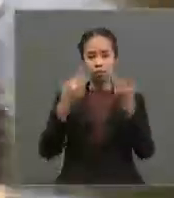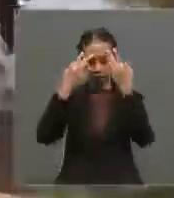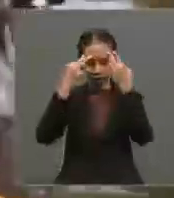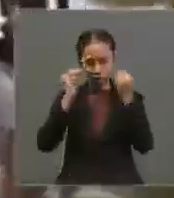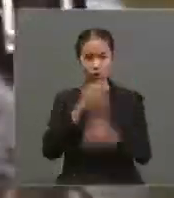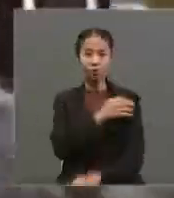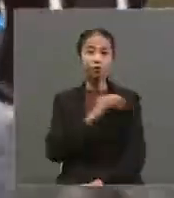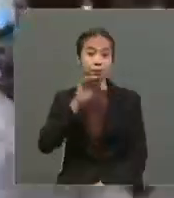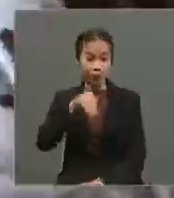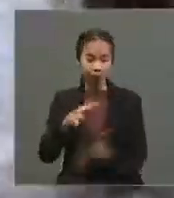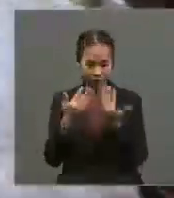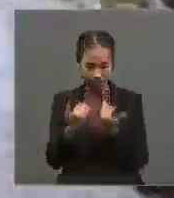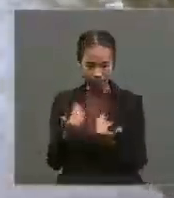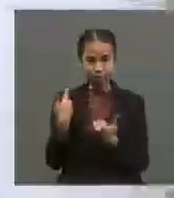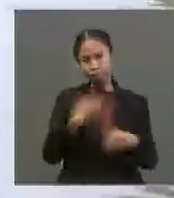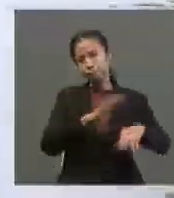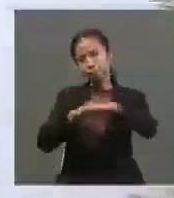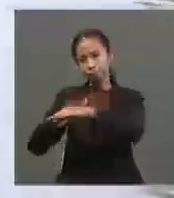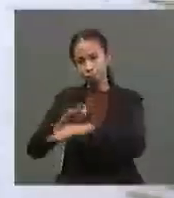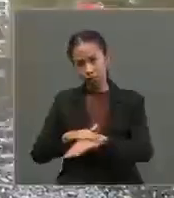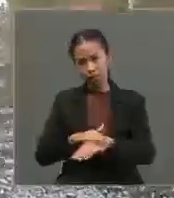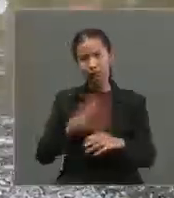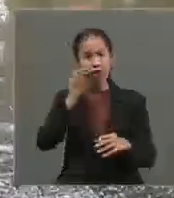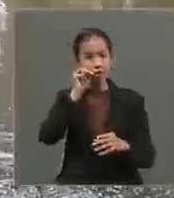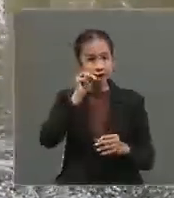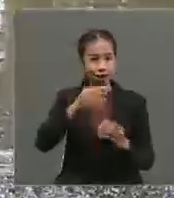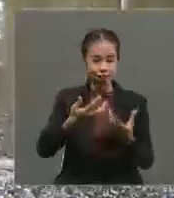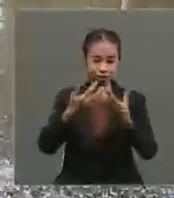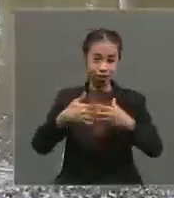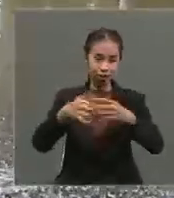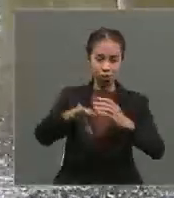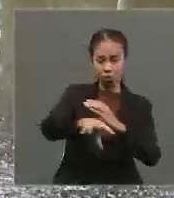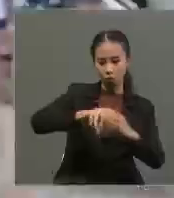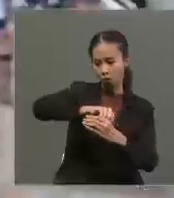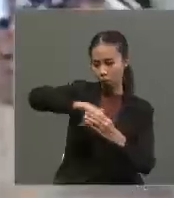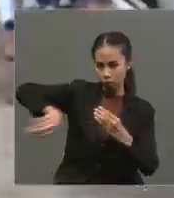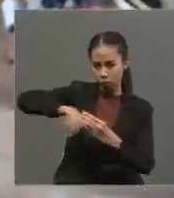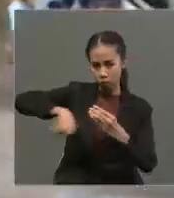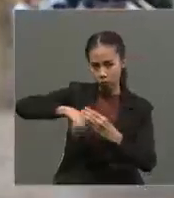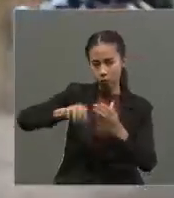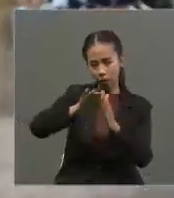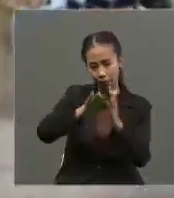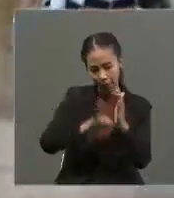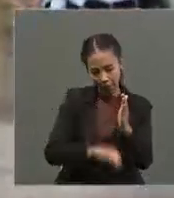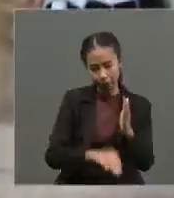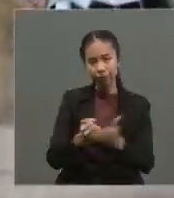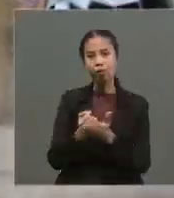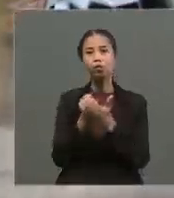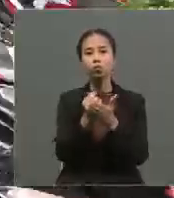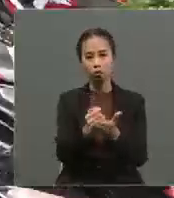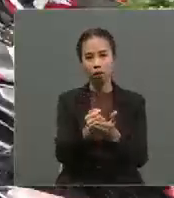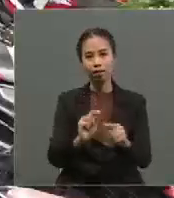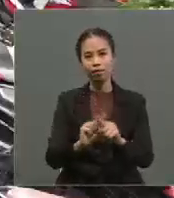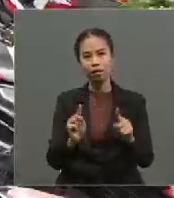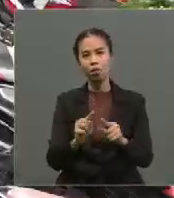นครยะลาก็มีการระดมทีมนะคะเร่งสูบน้ำออกจากพื้นที่เพื่อลดผลกระทบให้กับประชาชนแต่ว่าในพื้นที่ที่บ้